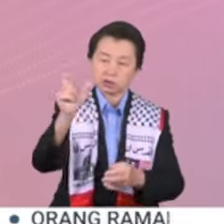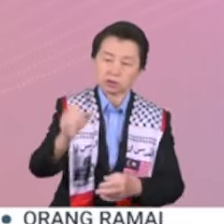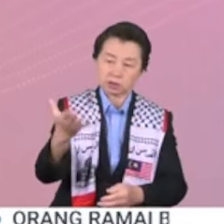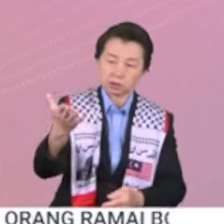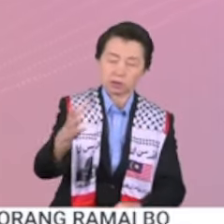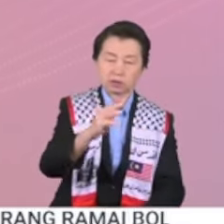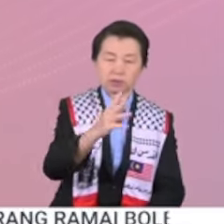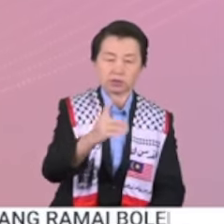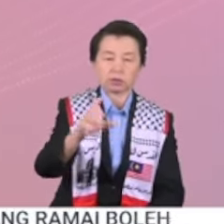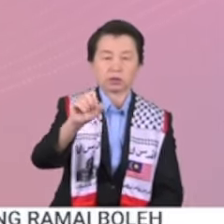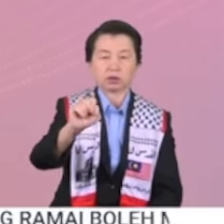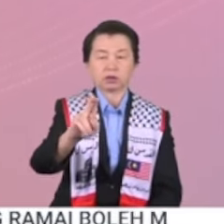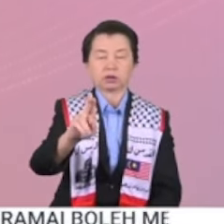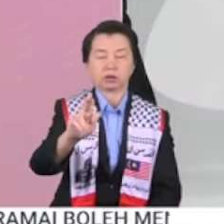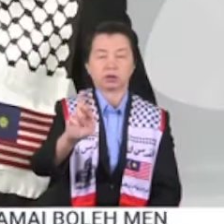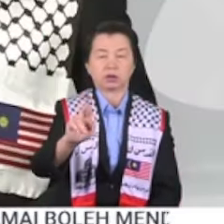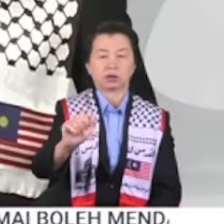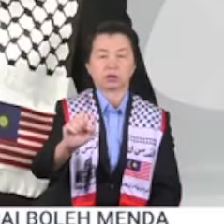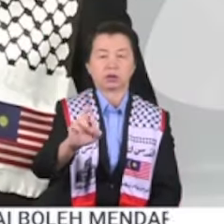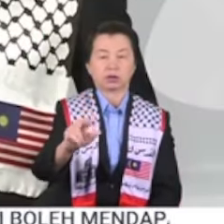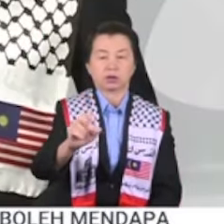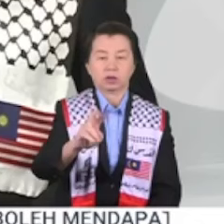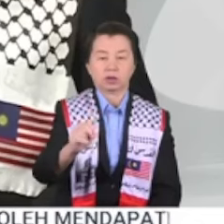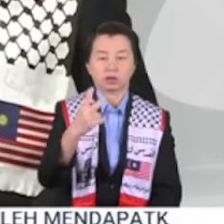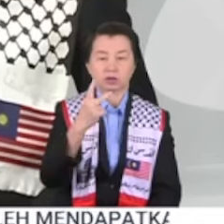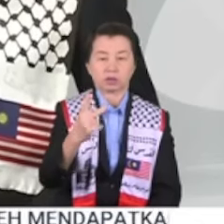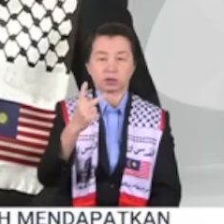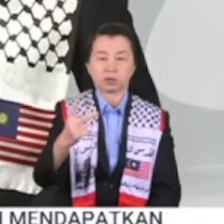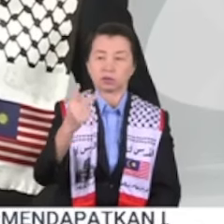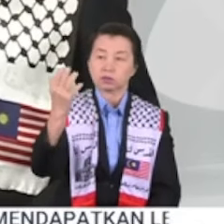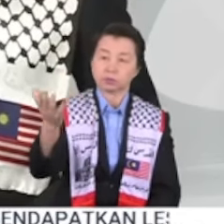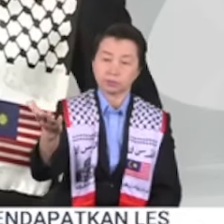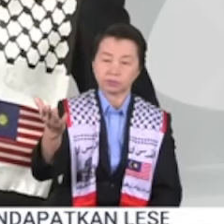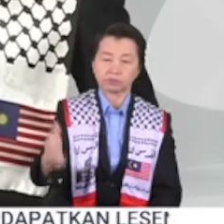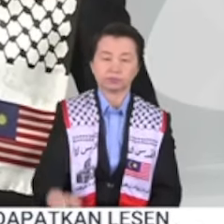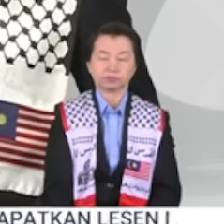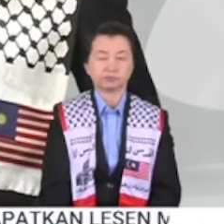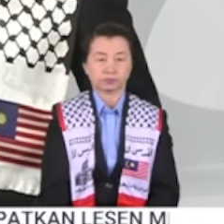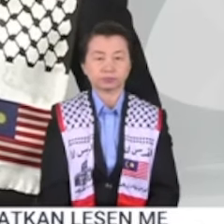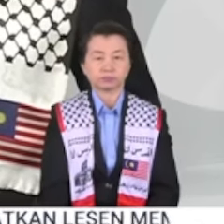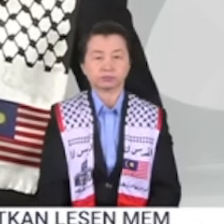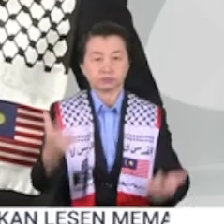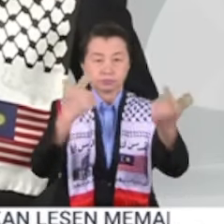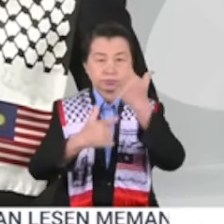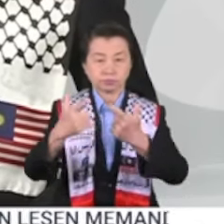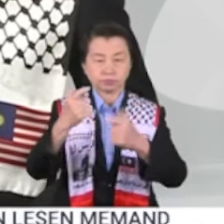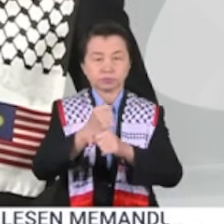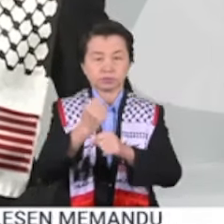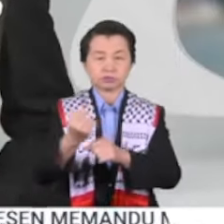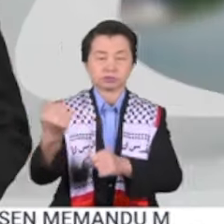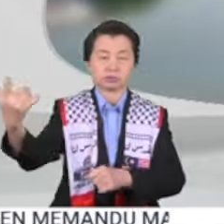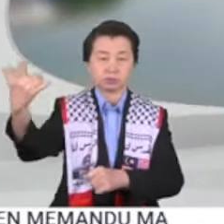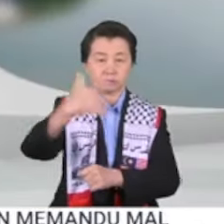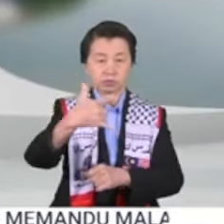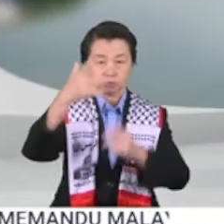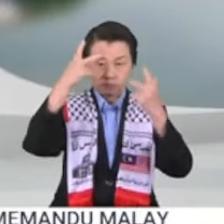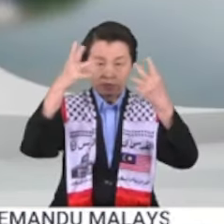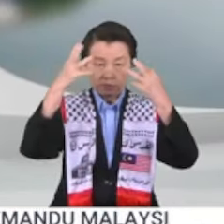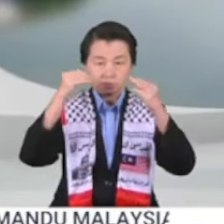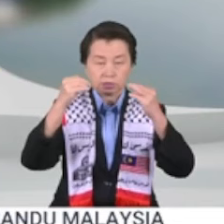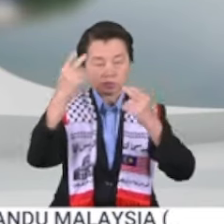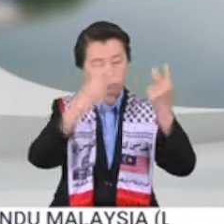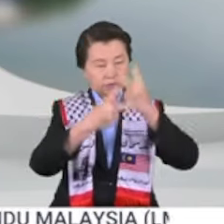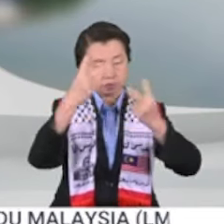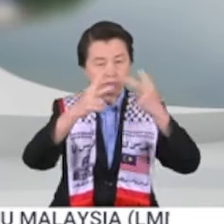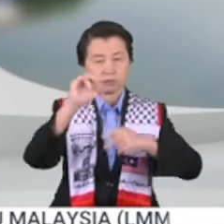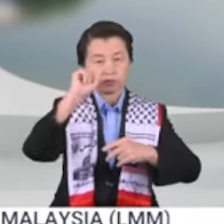Muhammad Suaran Shah di Kota Kinabalu. Silakan, Suaran. Baik dia. Lawatan kerja dua hari Perdana Menteri Datuk Seri